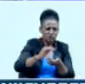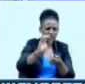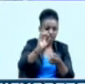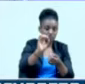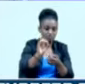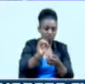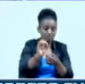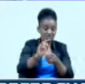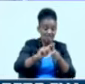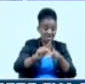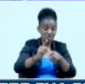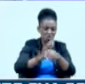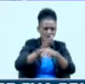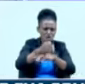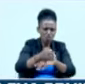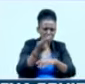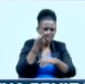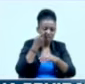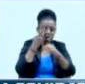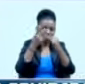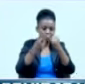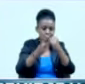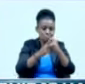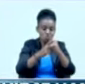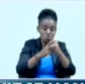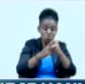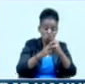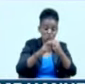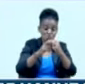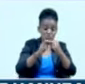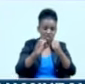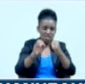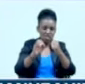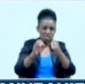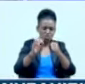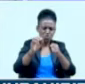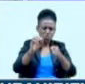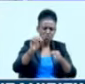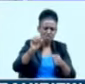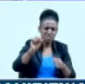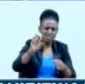zero ariko ukarenga zero ukagera nko kuri 70 Celsius degree